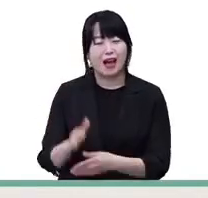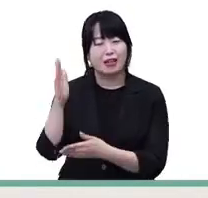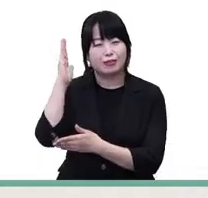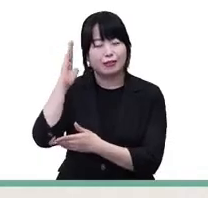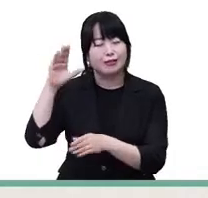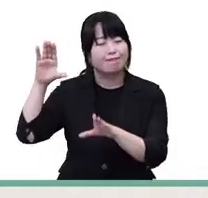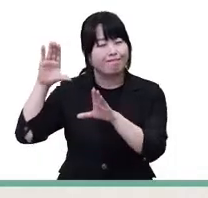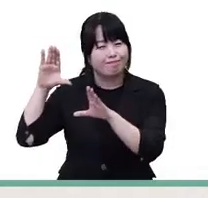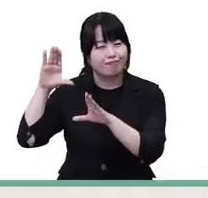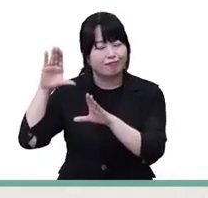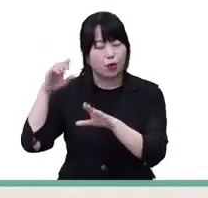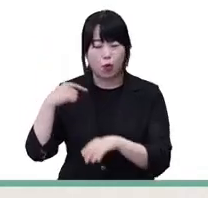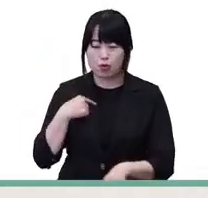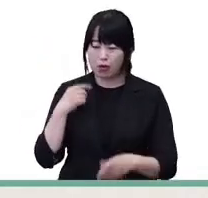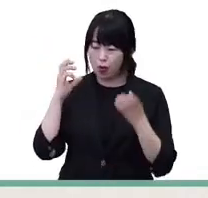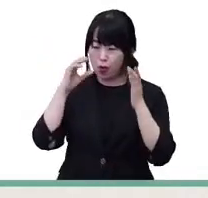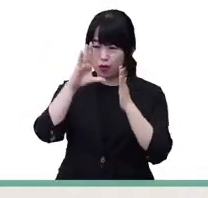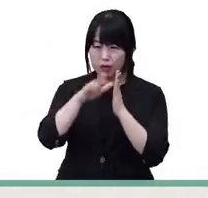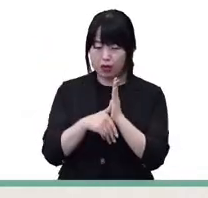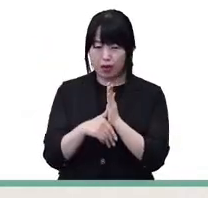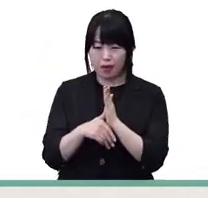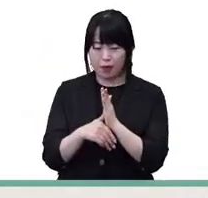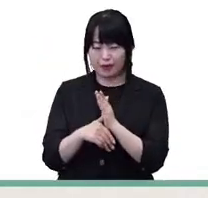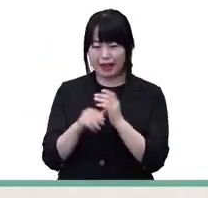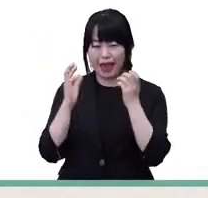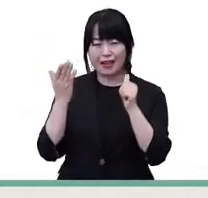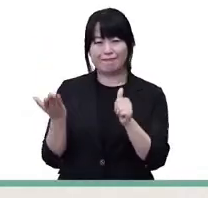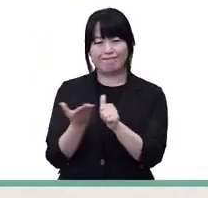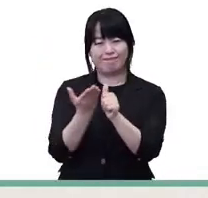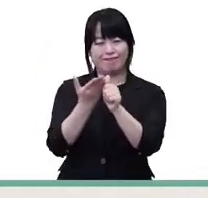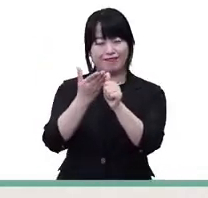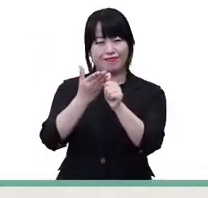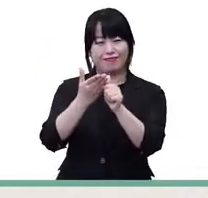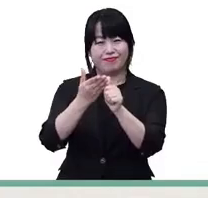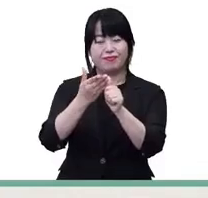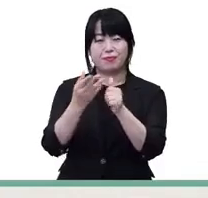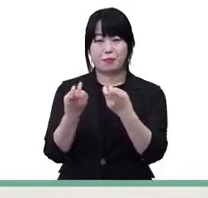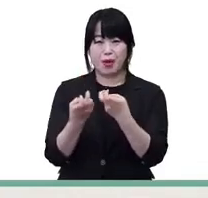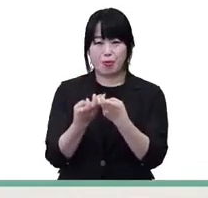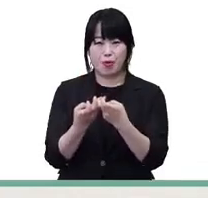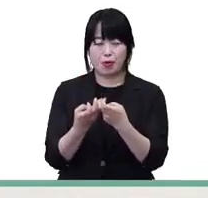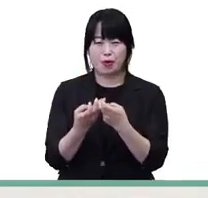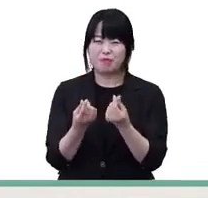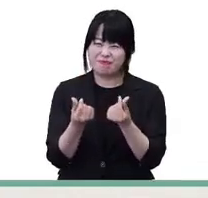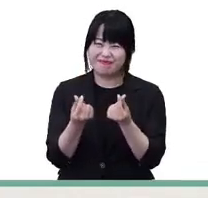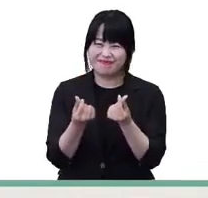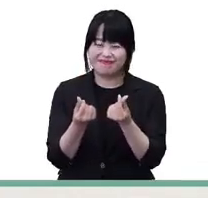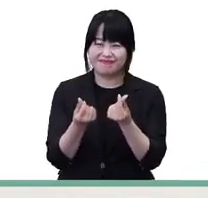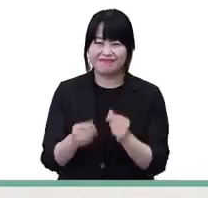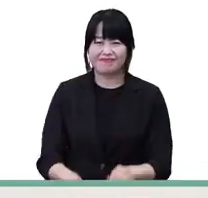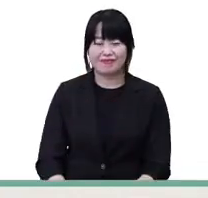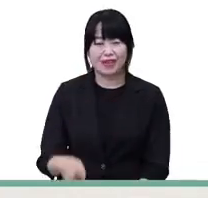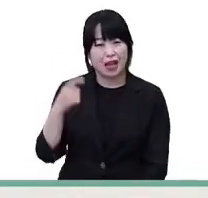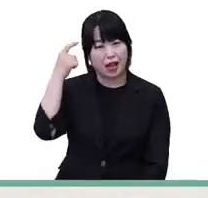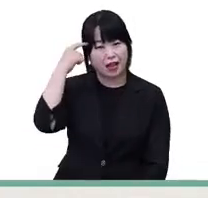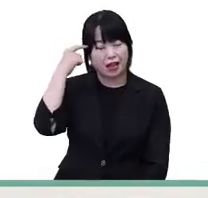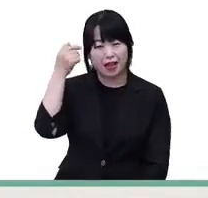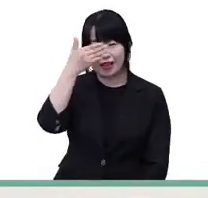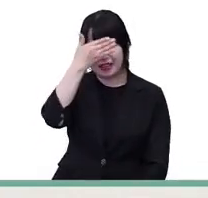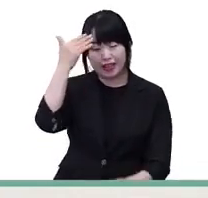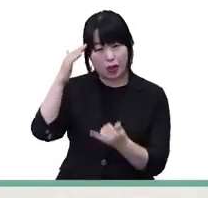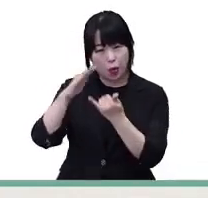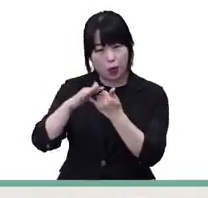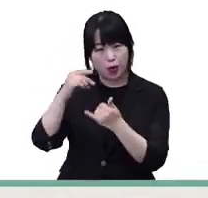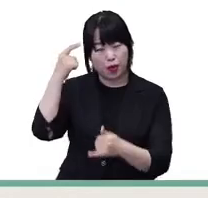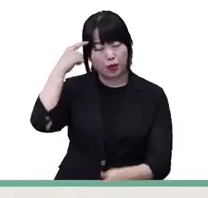때 양육법에서 크게 달라지지 않았죠. 어떻게 보면 청소년의 뇌를 이해하고 다시 한번